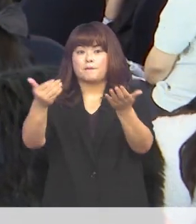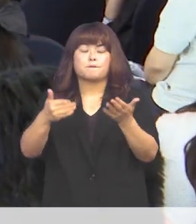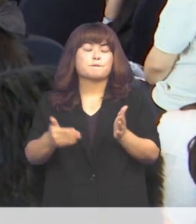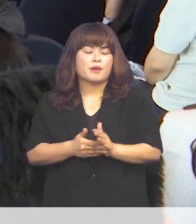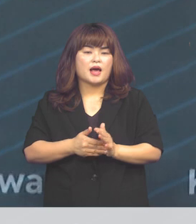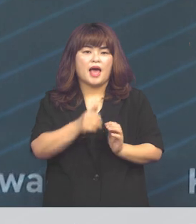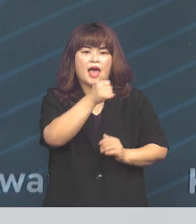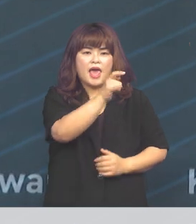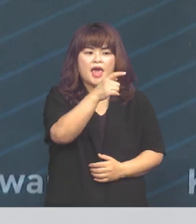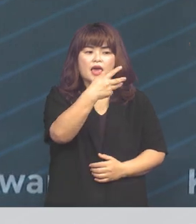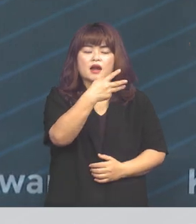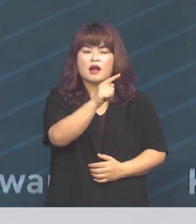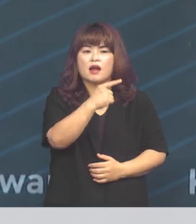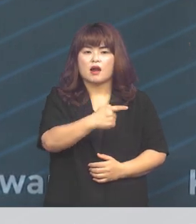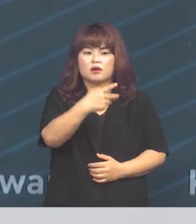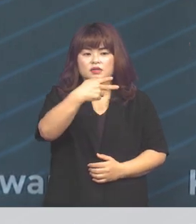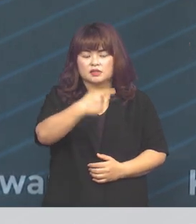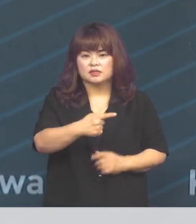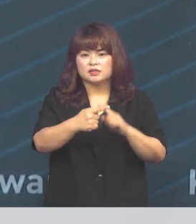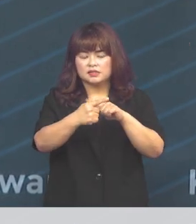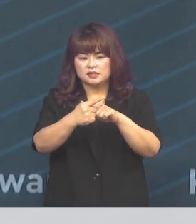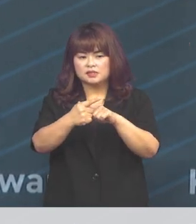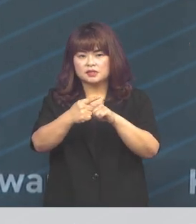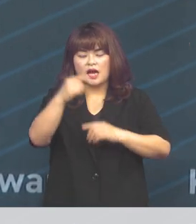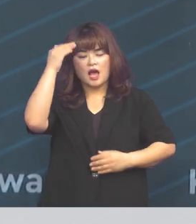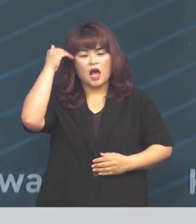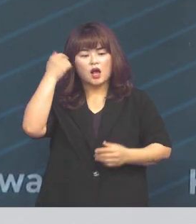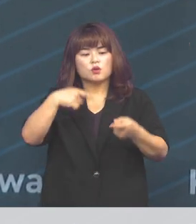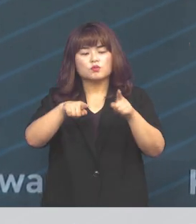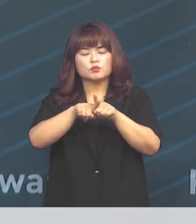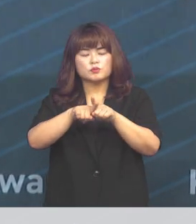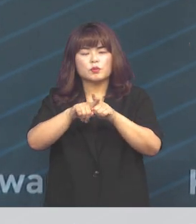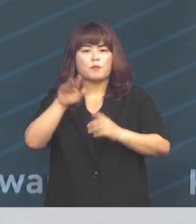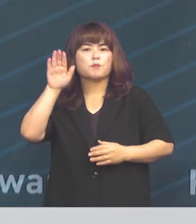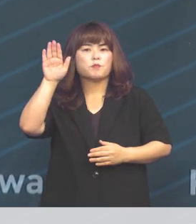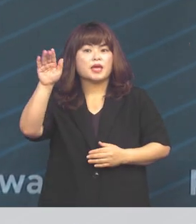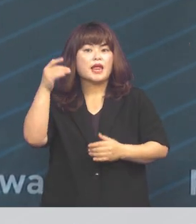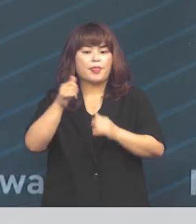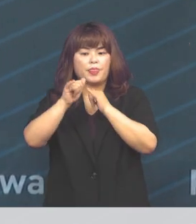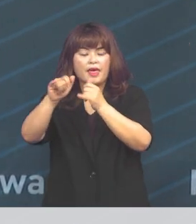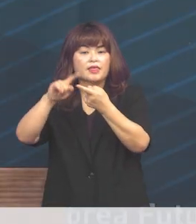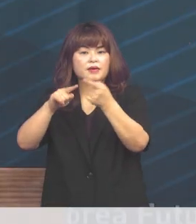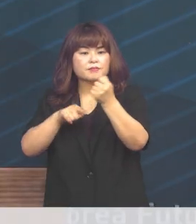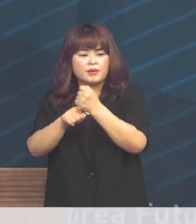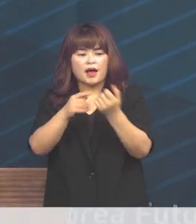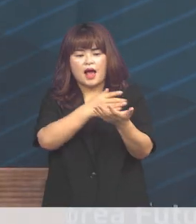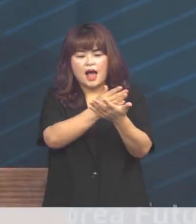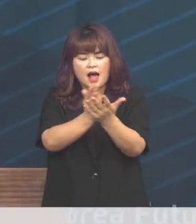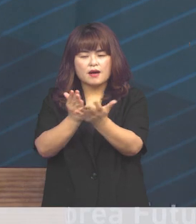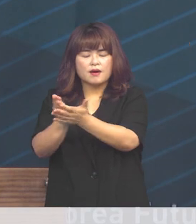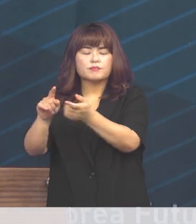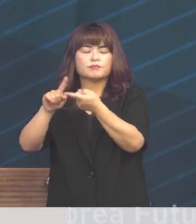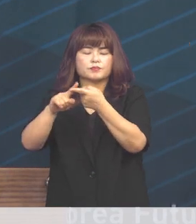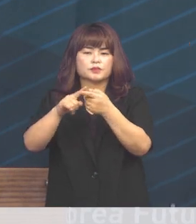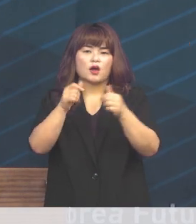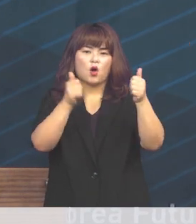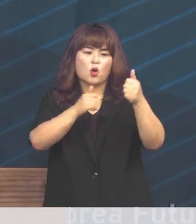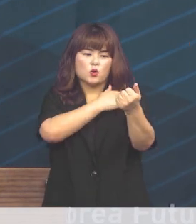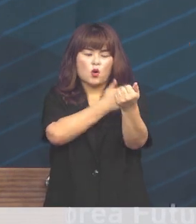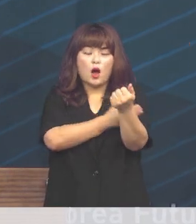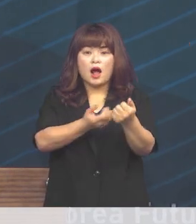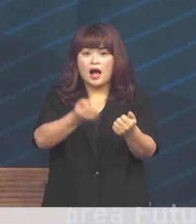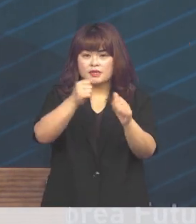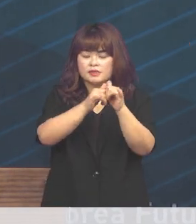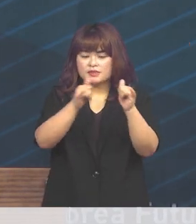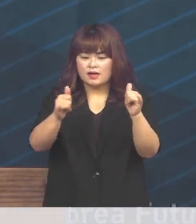헤럴드 경제와 코리아 헤럴드가 주관하는 2024 대한민국 미래경영 대상은 사회 각 분야에서 뛰어난 경쟁력을